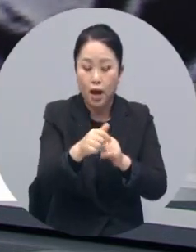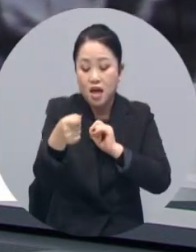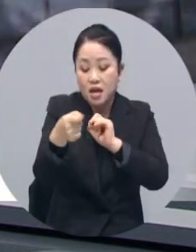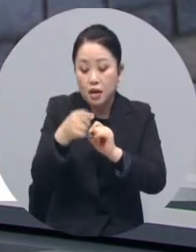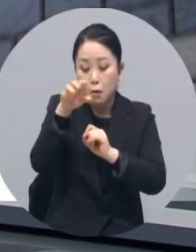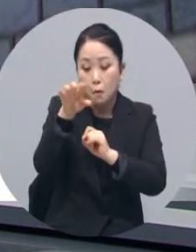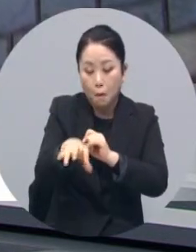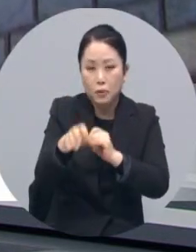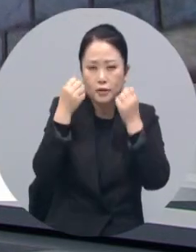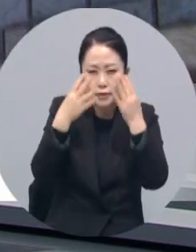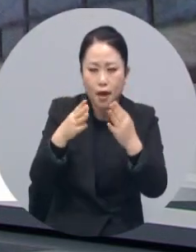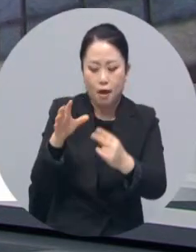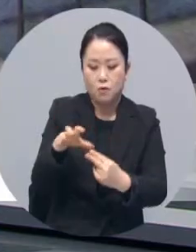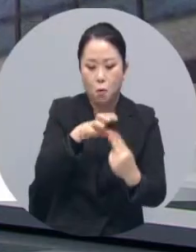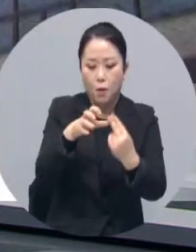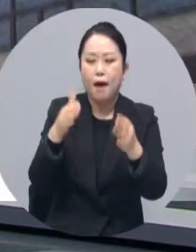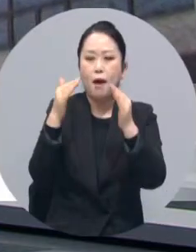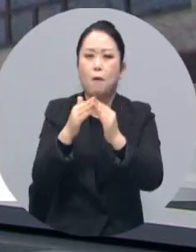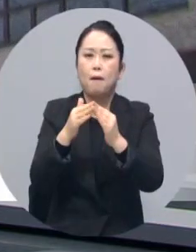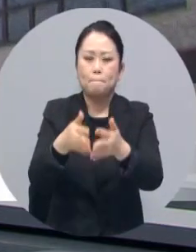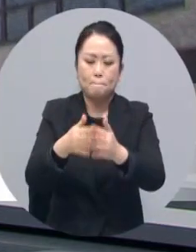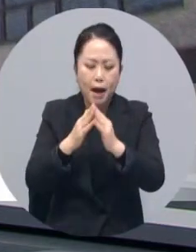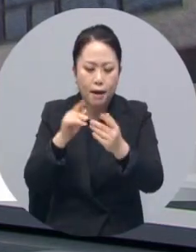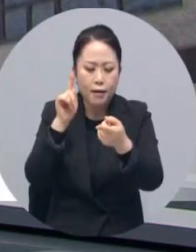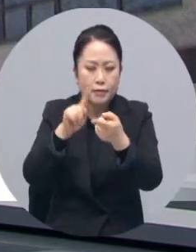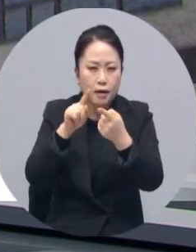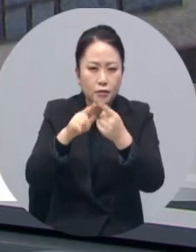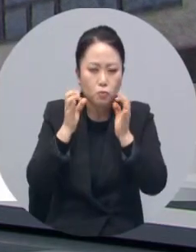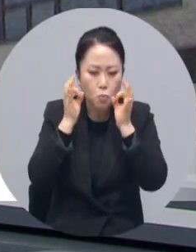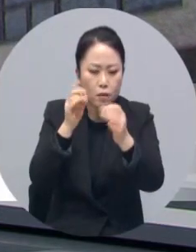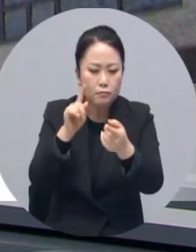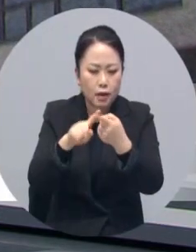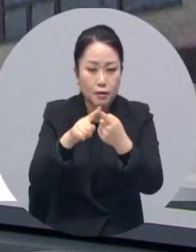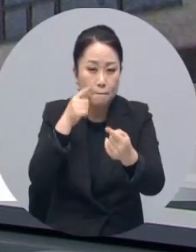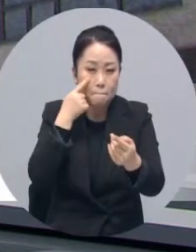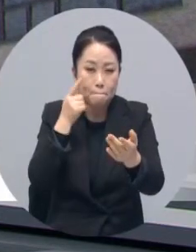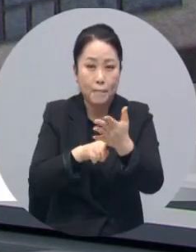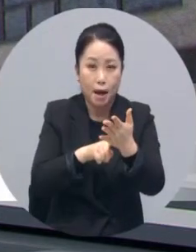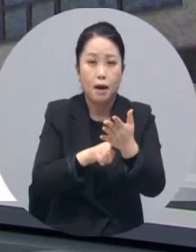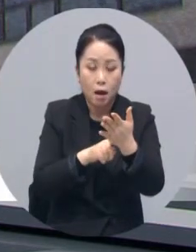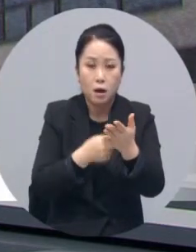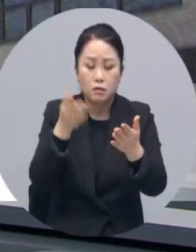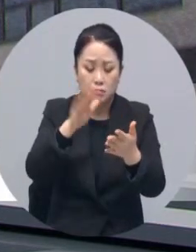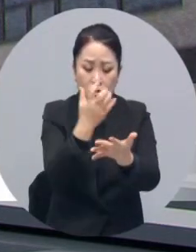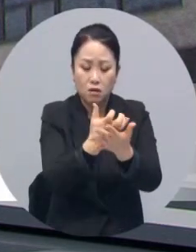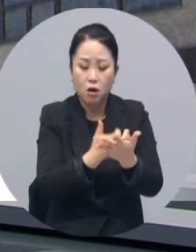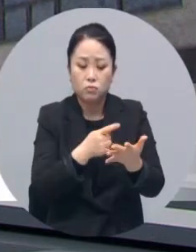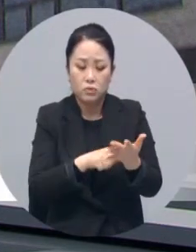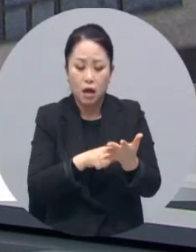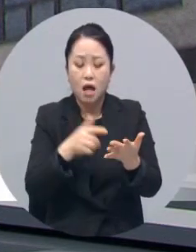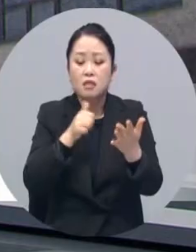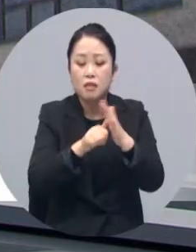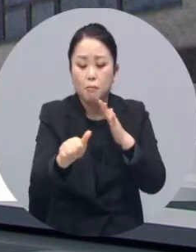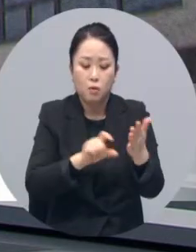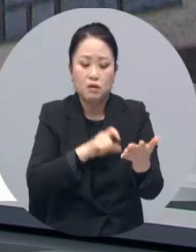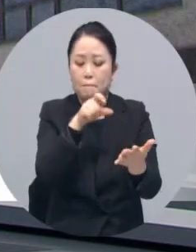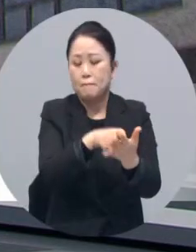요양원 설립을 시도하는 정황이 포착됐습니다. 하지만 서류상으론 대표가 아니어서 형사처벌을 받는다고